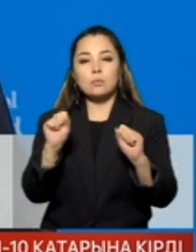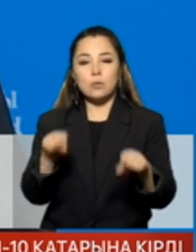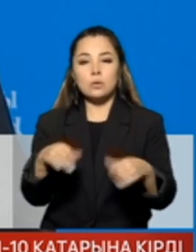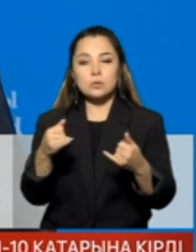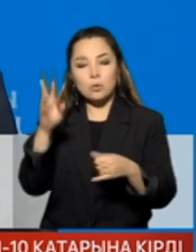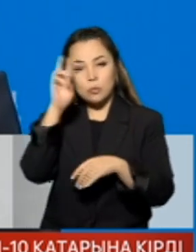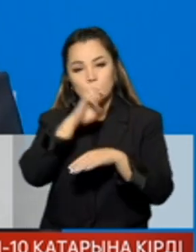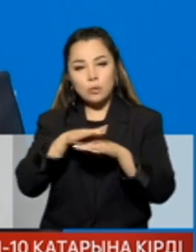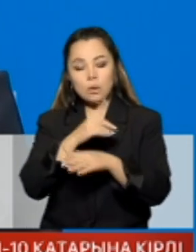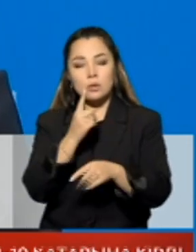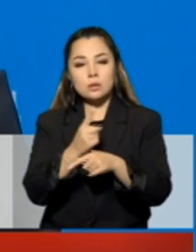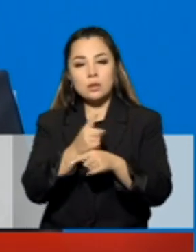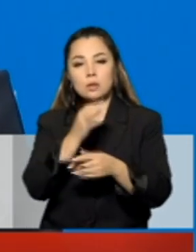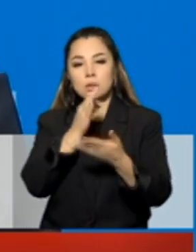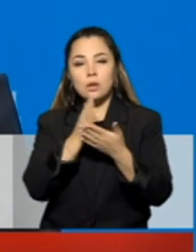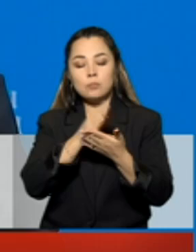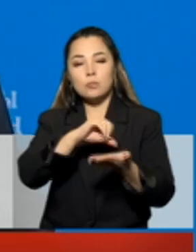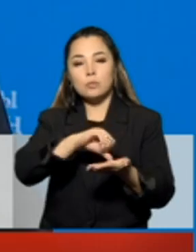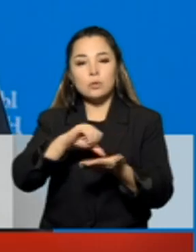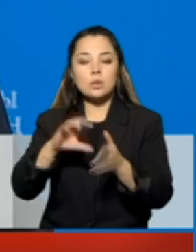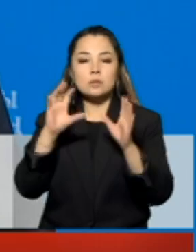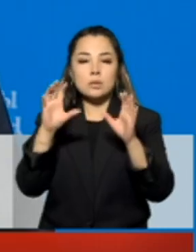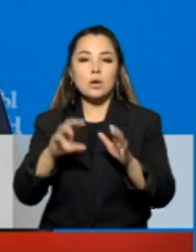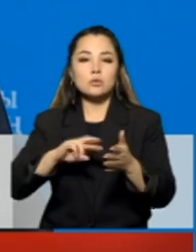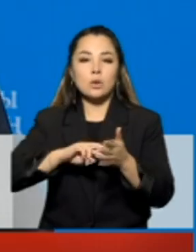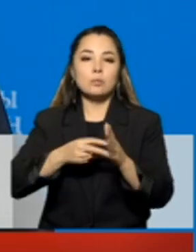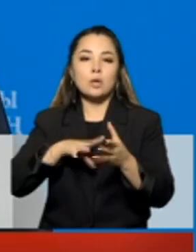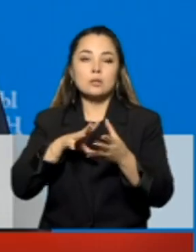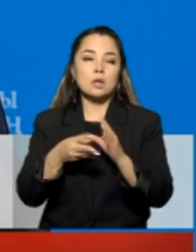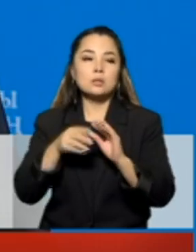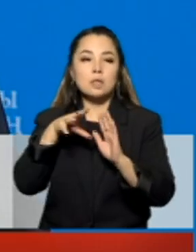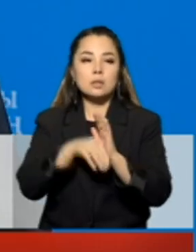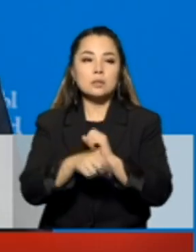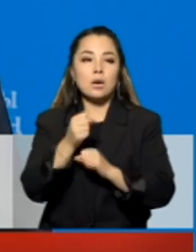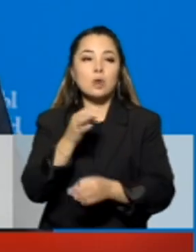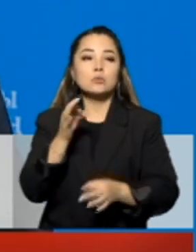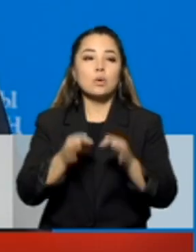үкімет мүшелеріне тыйым салынған. Мұны осы заң жобасына енгіздік. Егер бұл норма